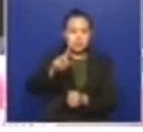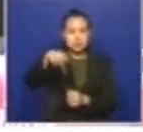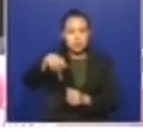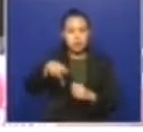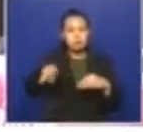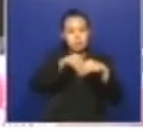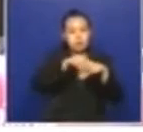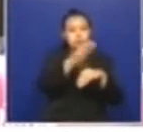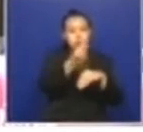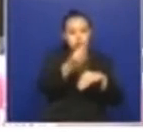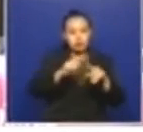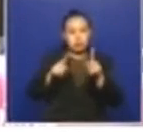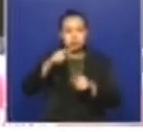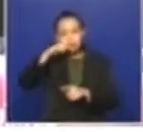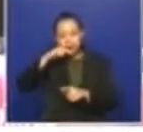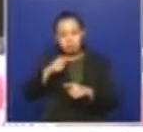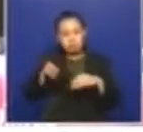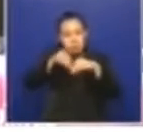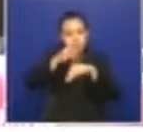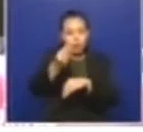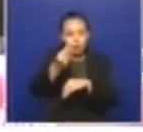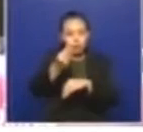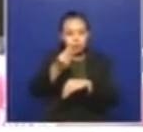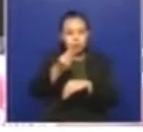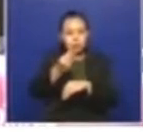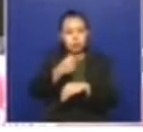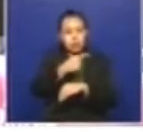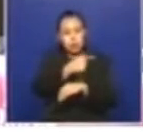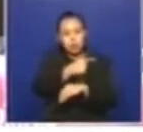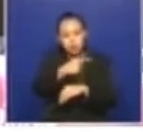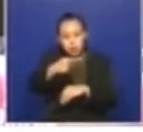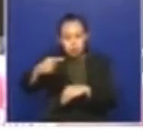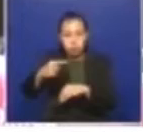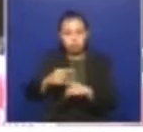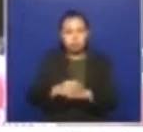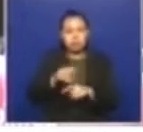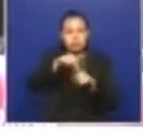ร่ก่อนโควิดของเราต่ำเตี้ยเลียดินคือ 1% เฉลี่ย6ปีโต